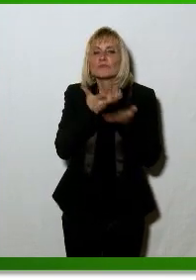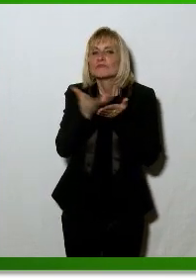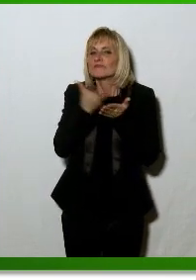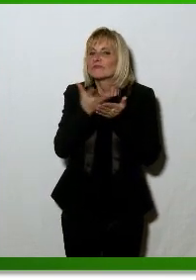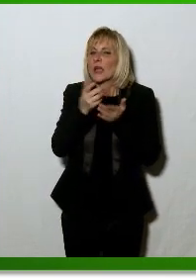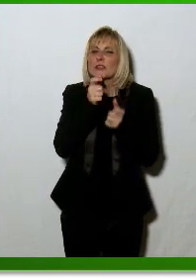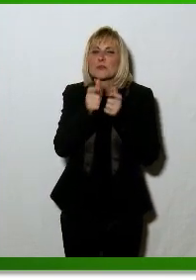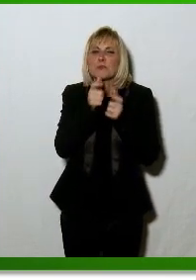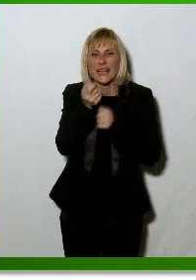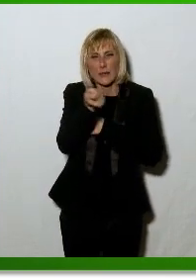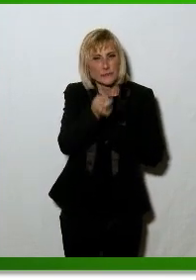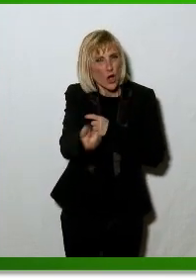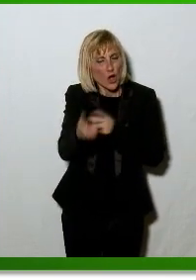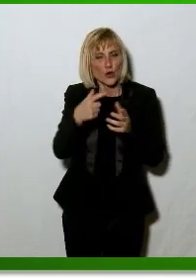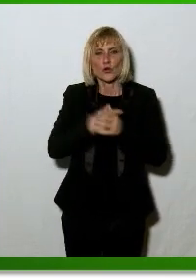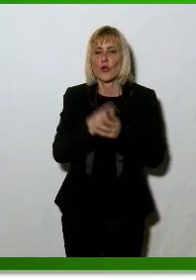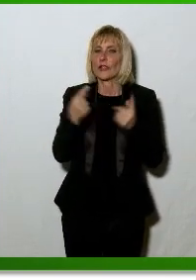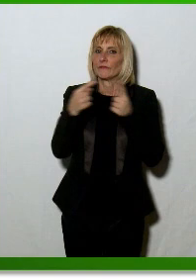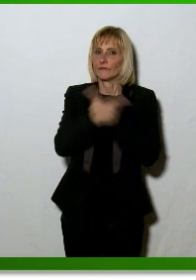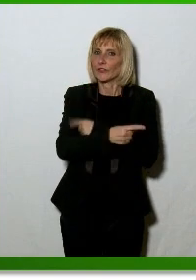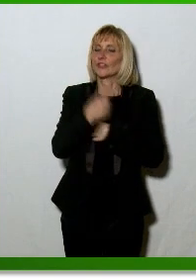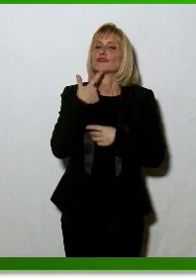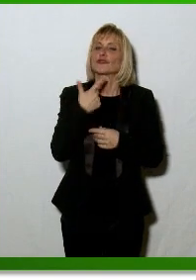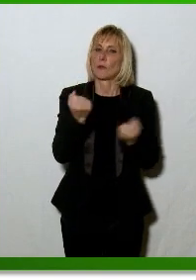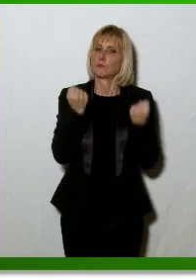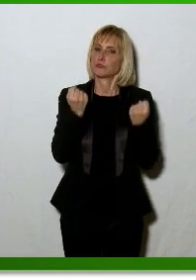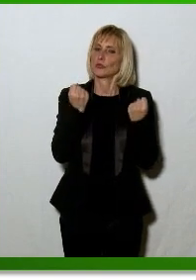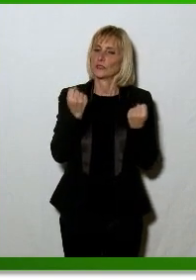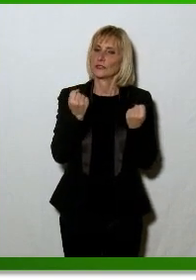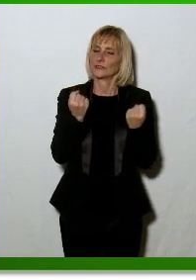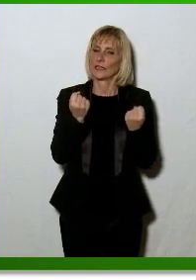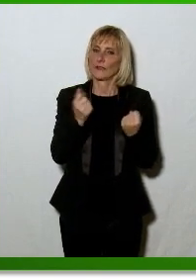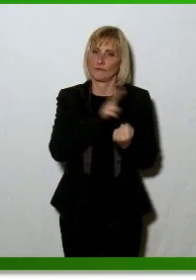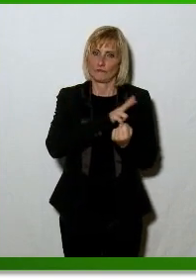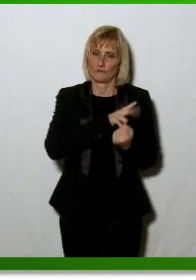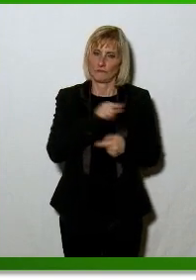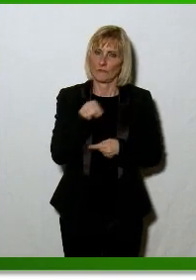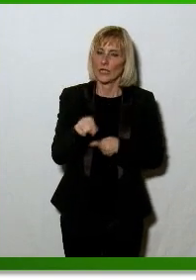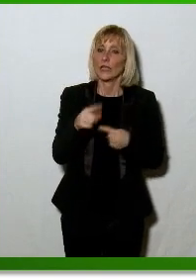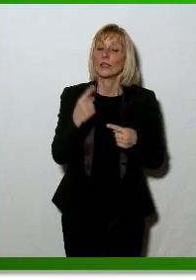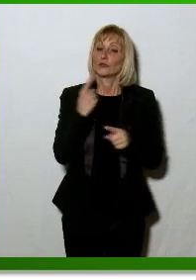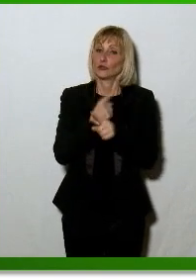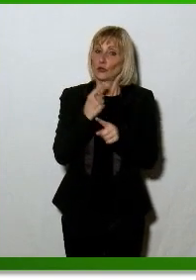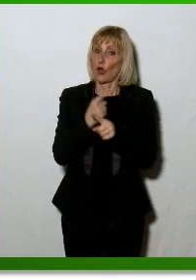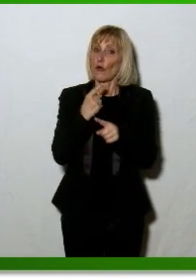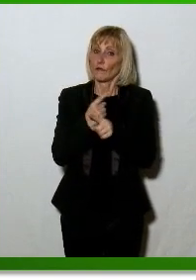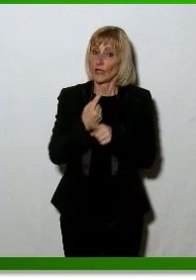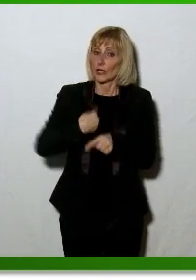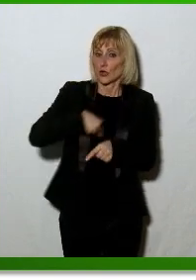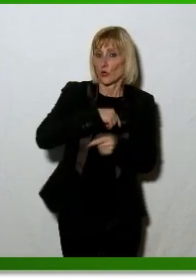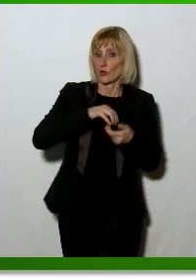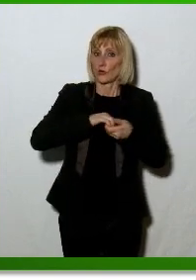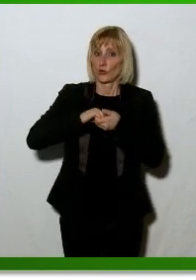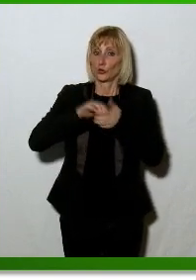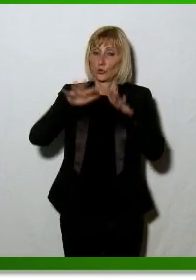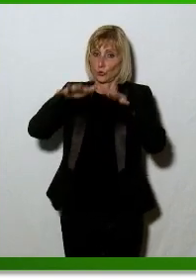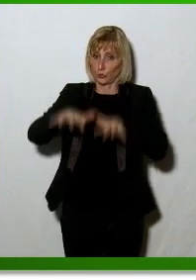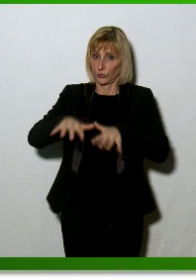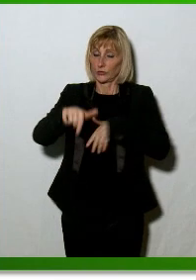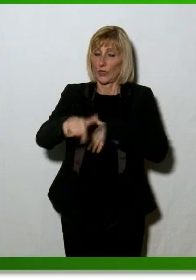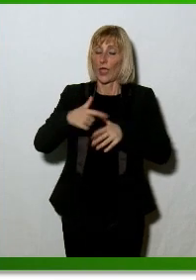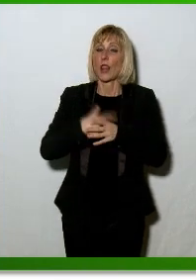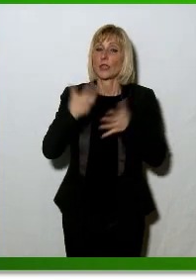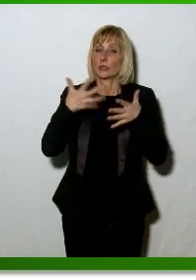abbastanza E che ha invece grandissime potenzialità e che abbiamo anche il dovere come associazione di tutelare